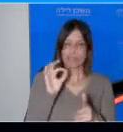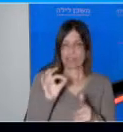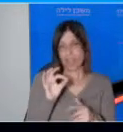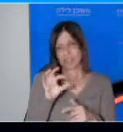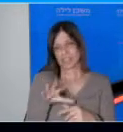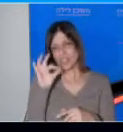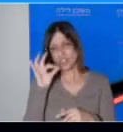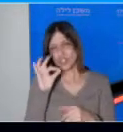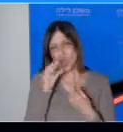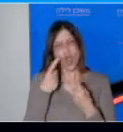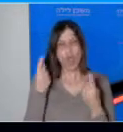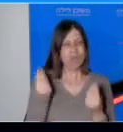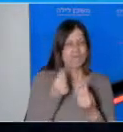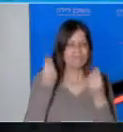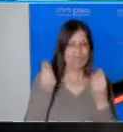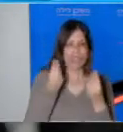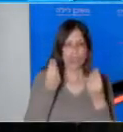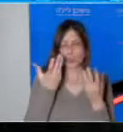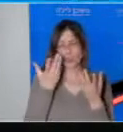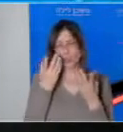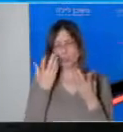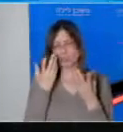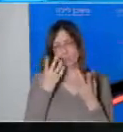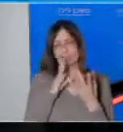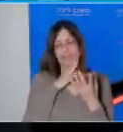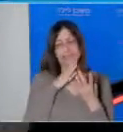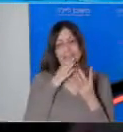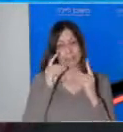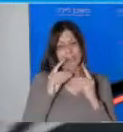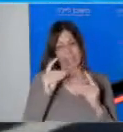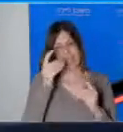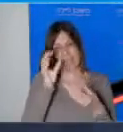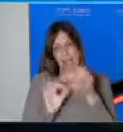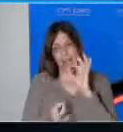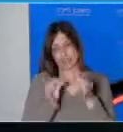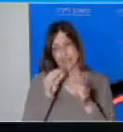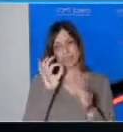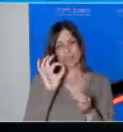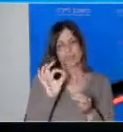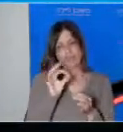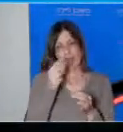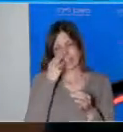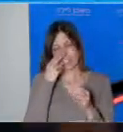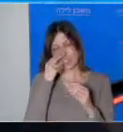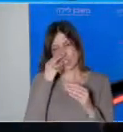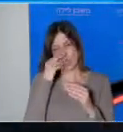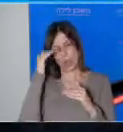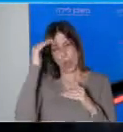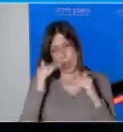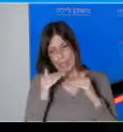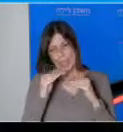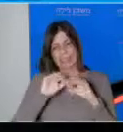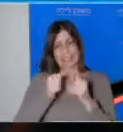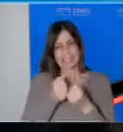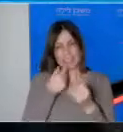למצוא כל פאול בדרך למשפט, כדי לנסות, מה שנקרא, למזער נזקים. הדרישה כמובן לבטל